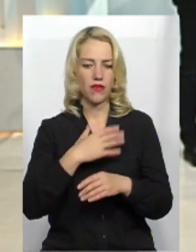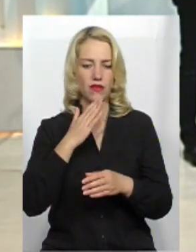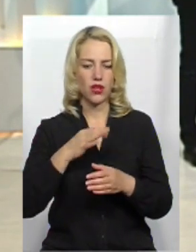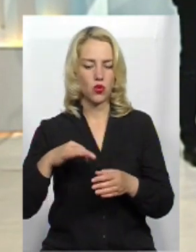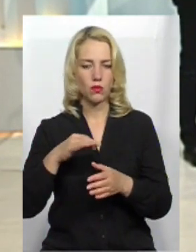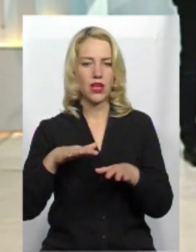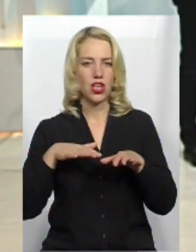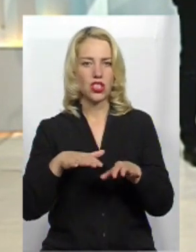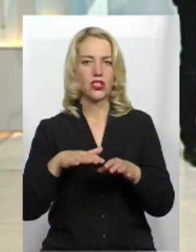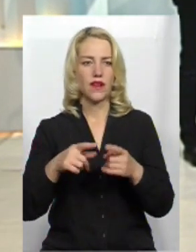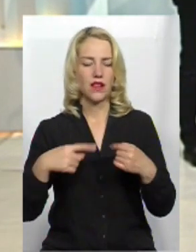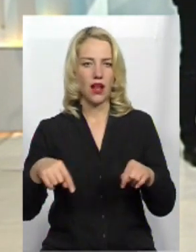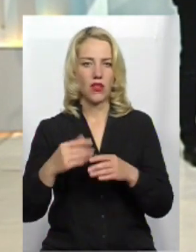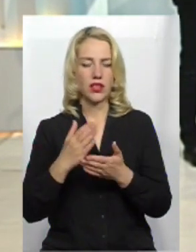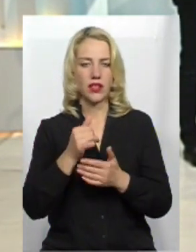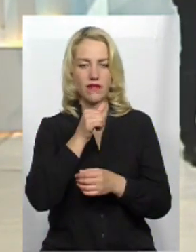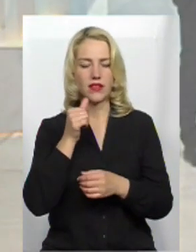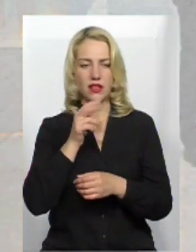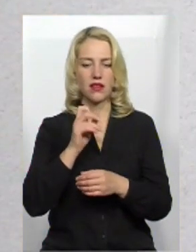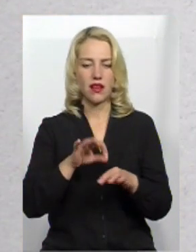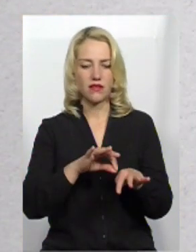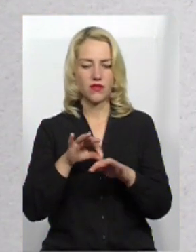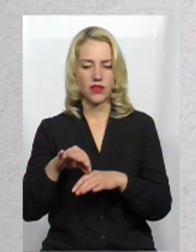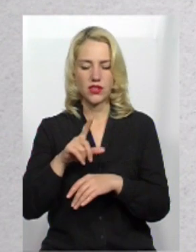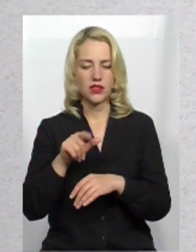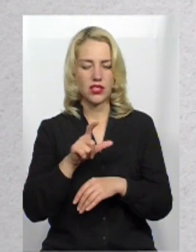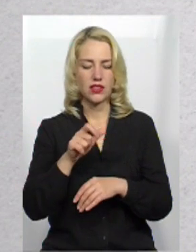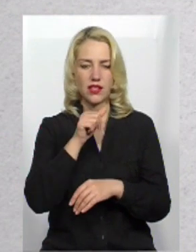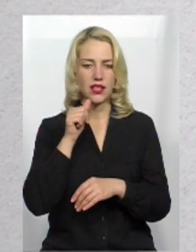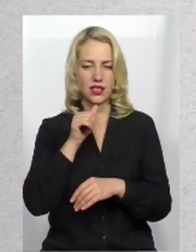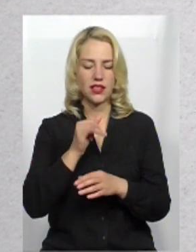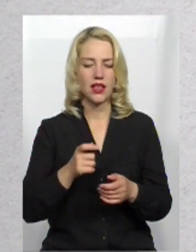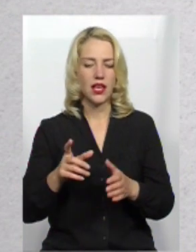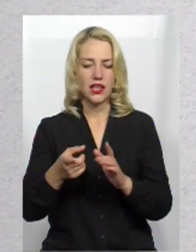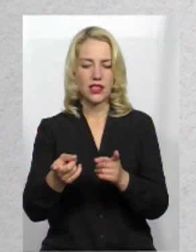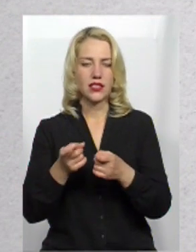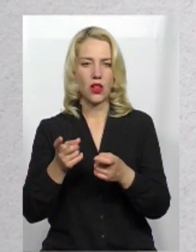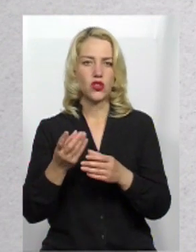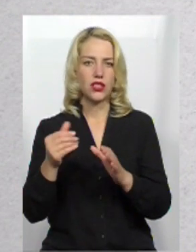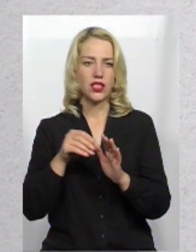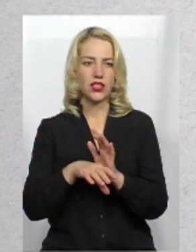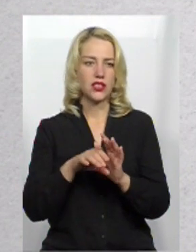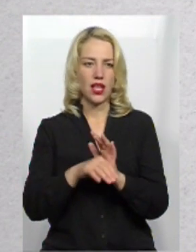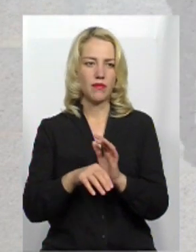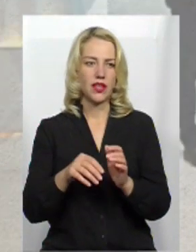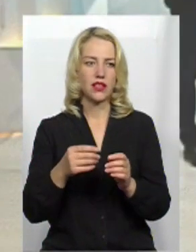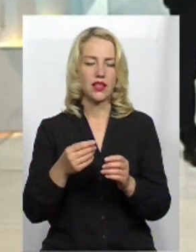частина швейної галузі перебуває у тіні. Як її звідти вивести і залучити іноземний капітал для інтенсивного